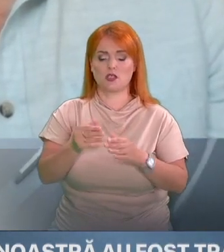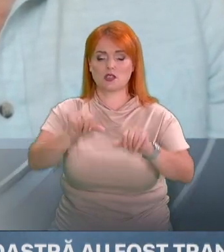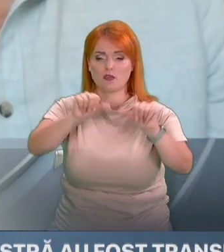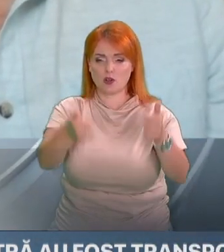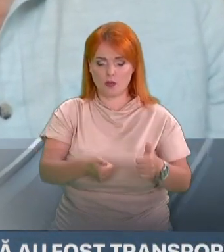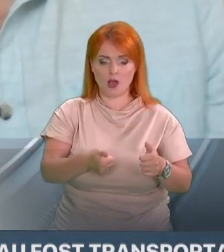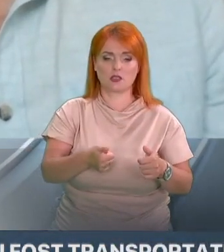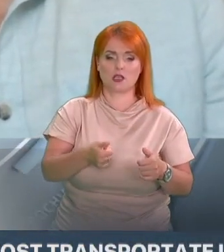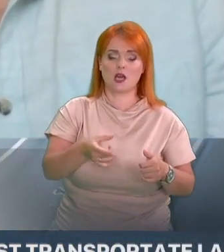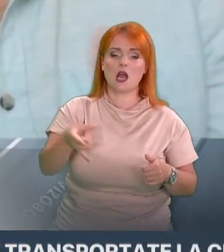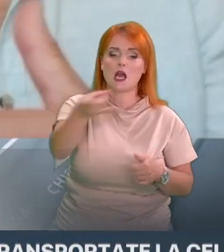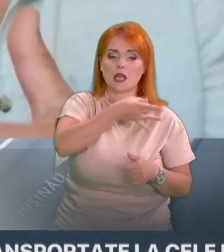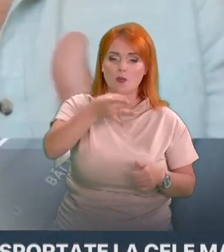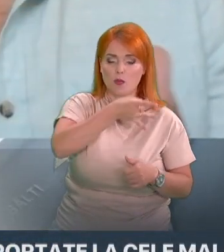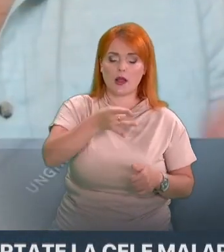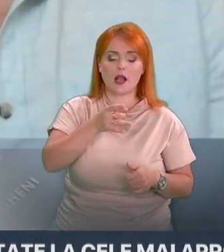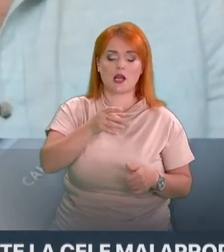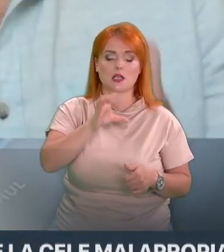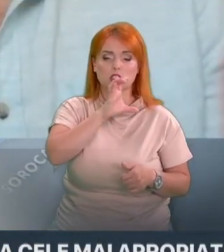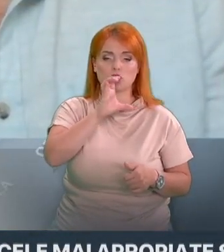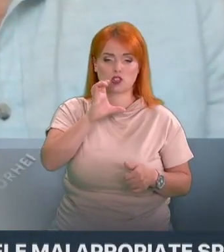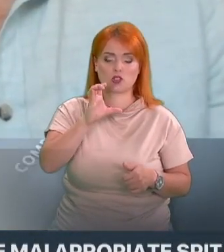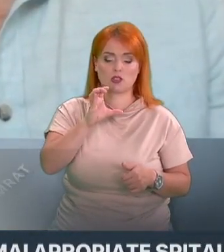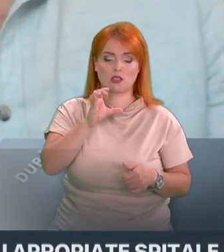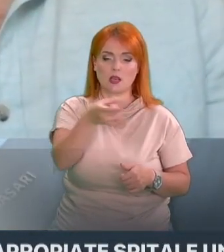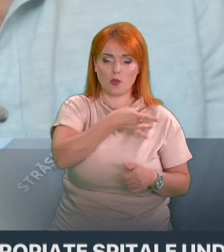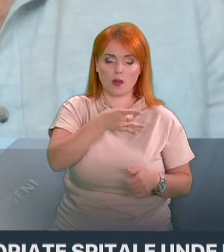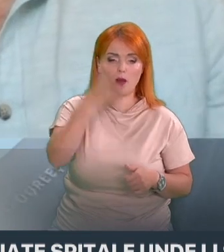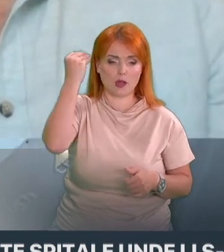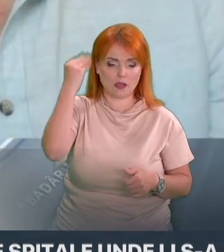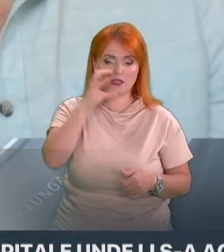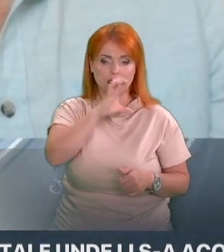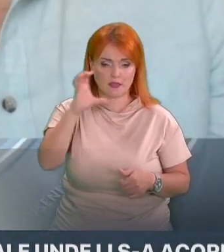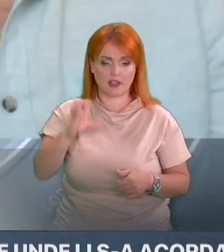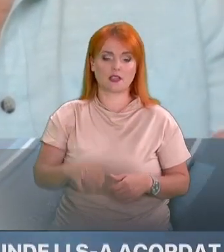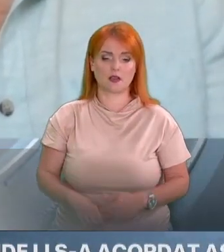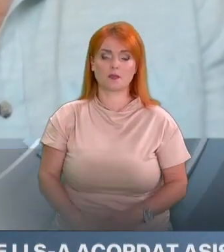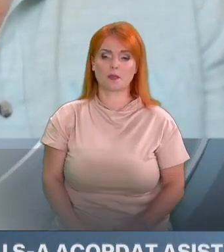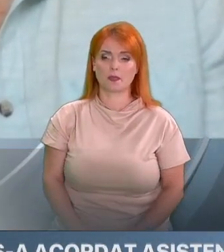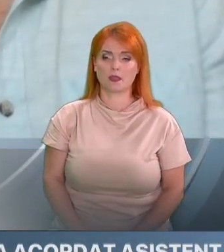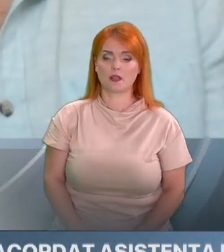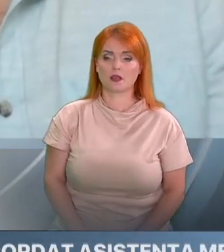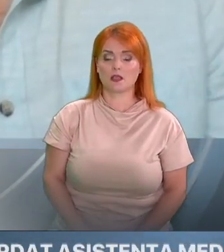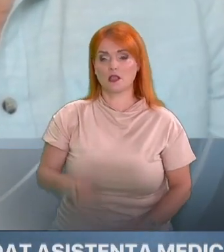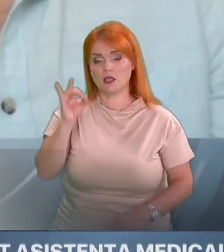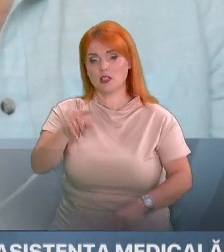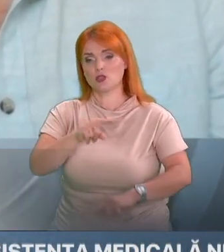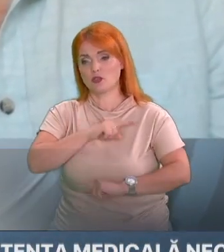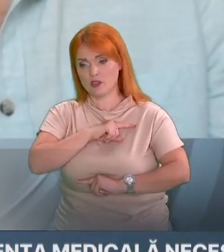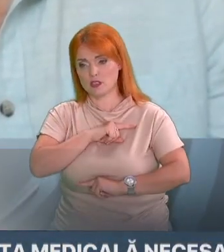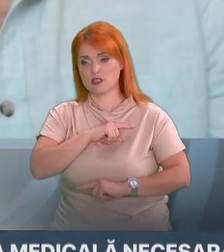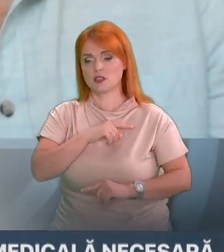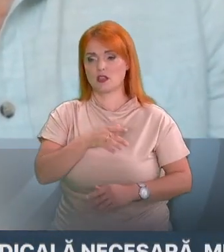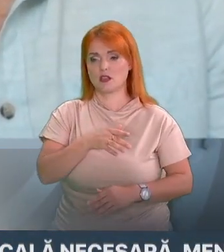Sovietică Socialistă Moldovenească, care a fost o încălcare gravă a canoanelor sovietice, a Constituției lui Stalin. Și într-un final ne-am